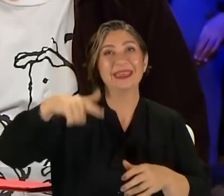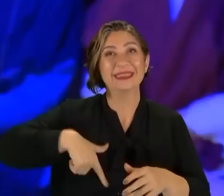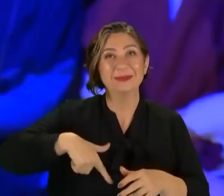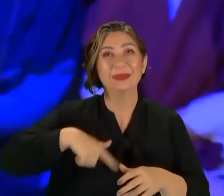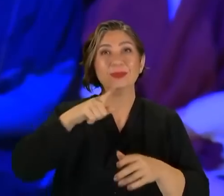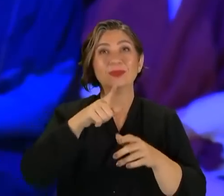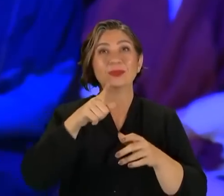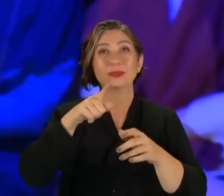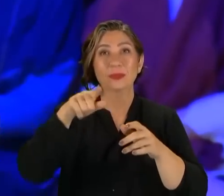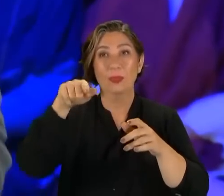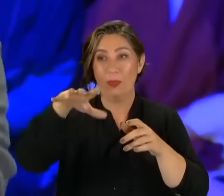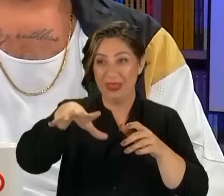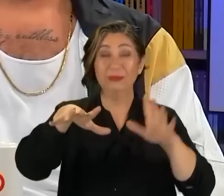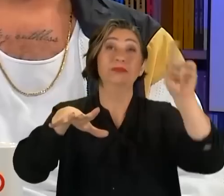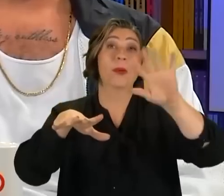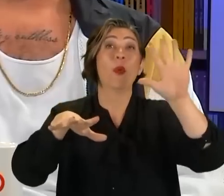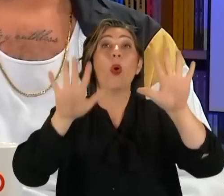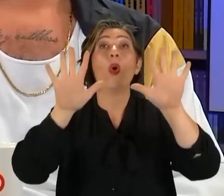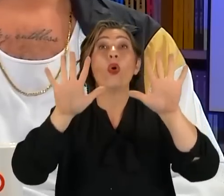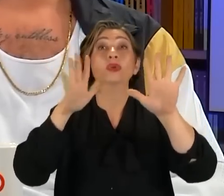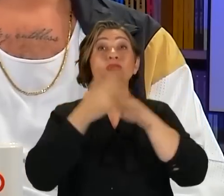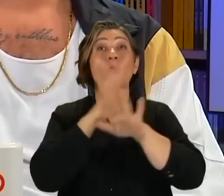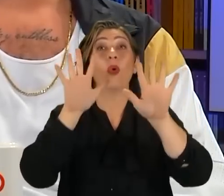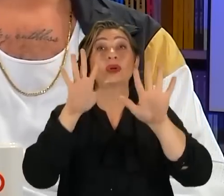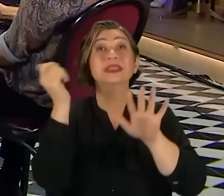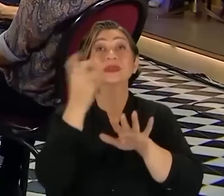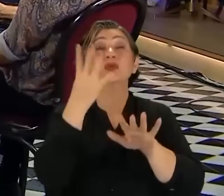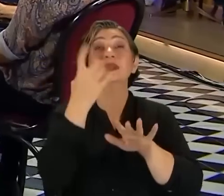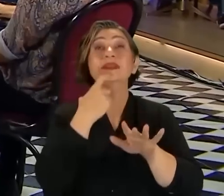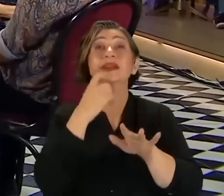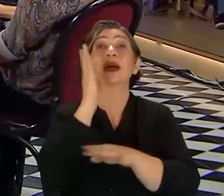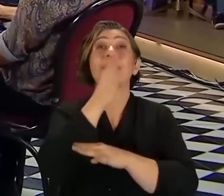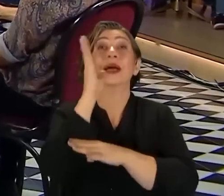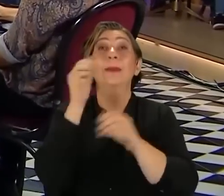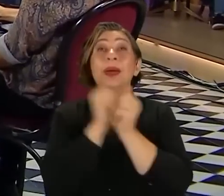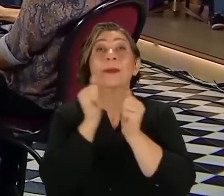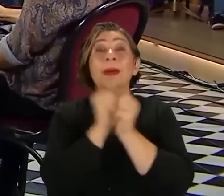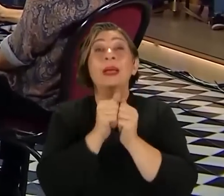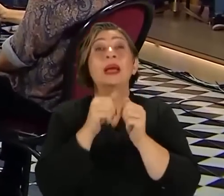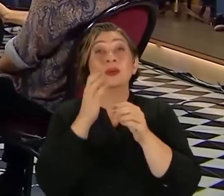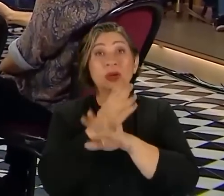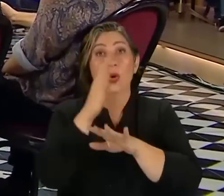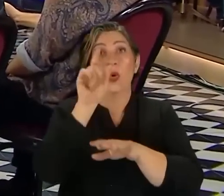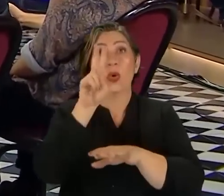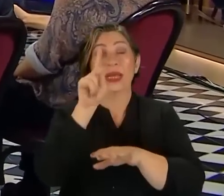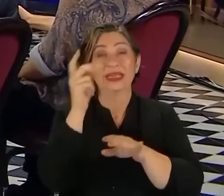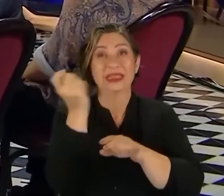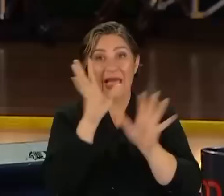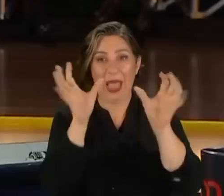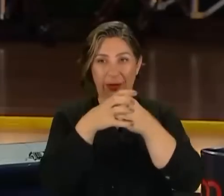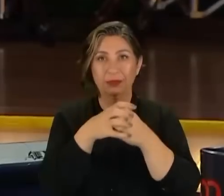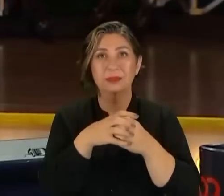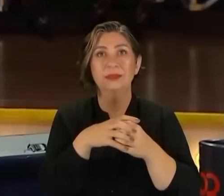daha var bu kadroda. 5 adam daha var. 10 kişiyiz. Ya biz 4 senedir aralıksız yani sürekli konser beraber falan. Sahnede 5 kişiyiz ama ekip olarak 10 kişiyi bulduğumuz